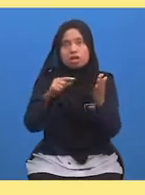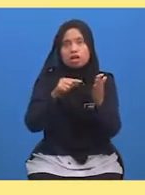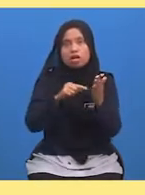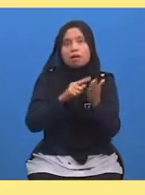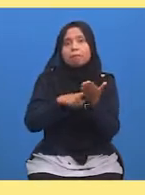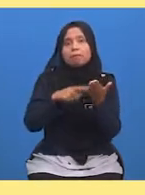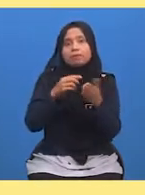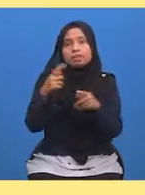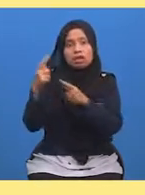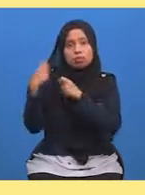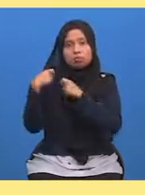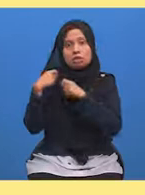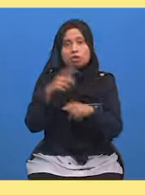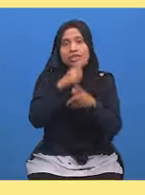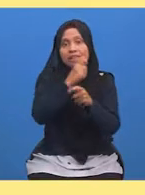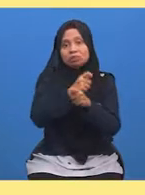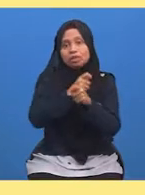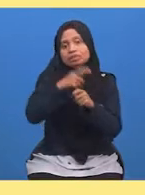tanggungjawab dan tugas pekerja,